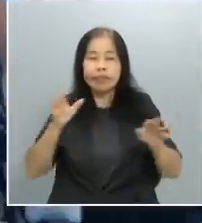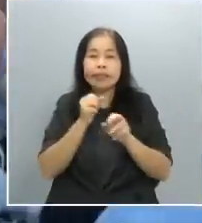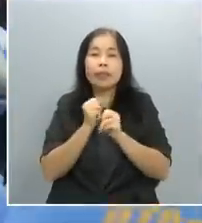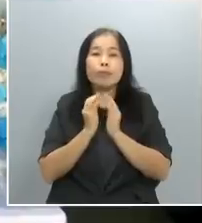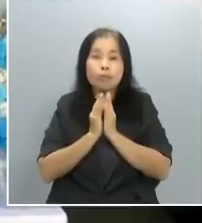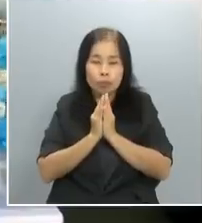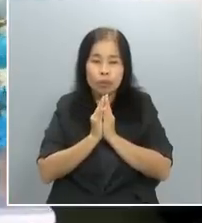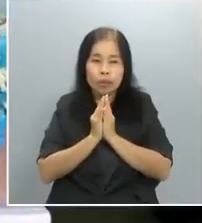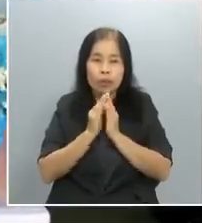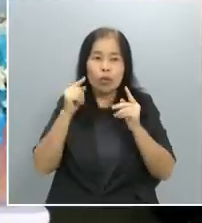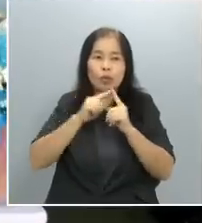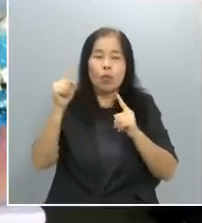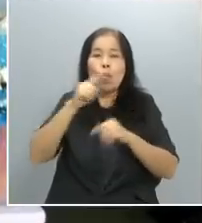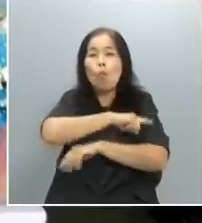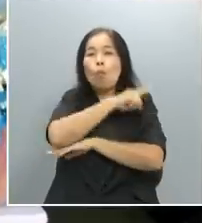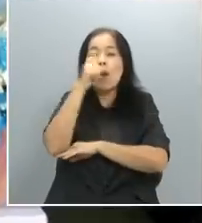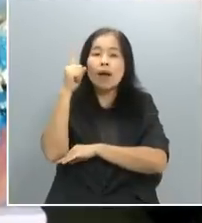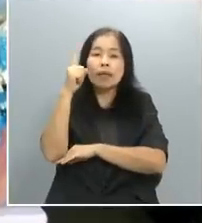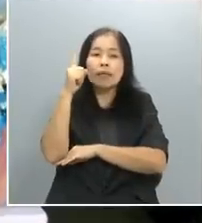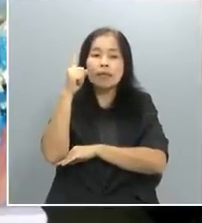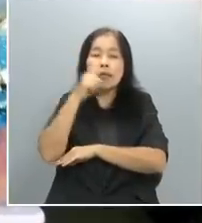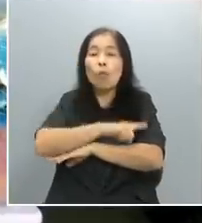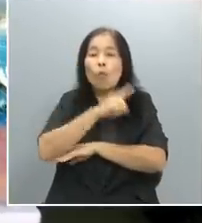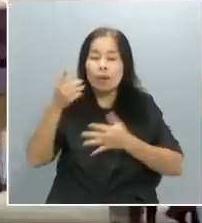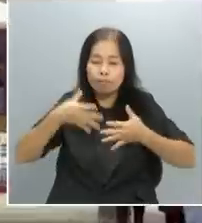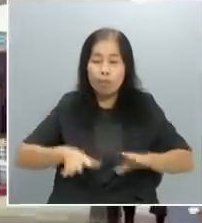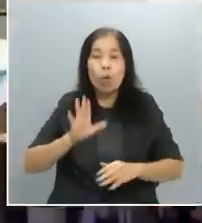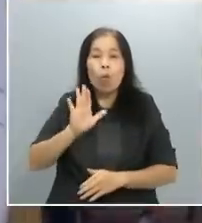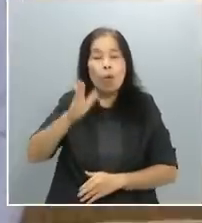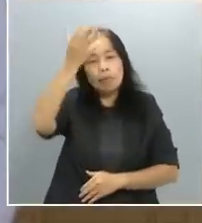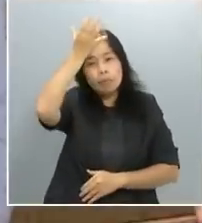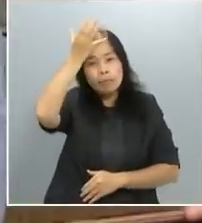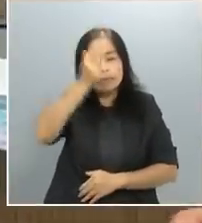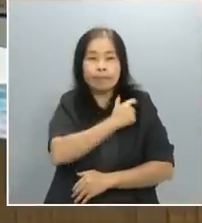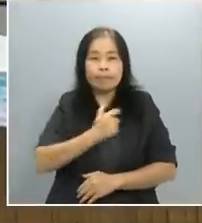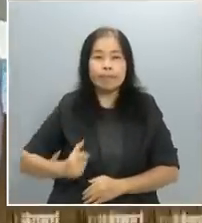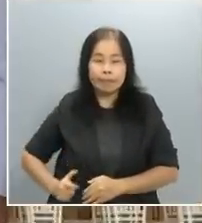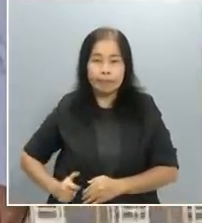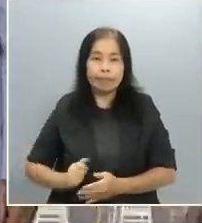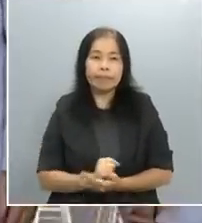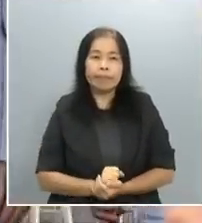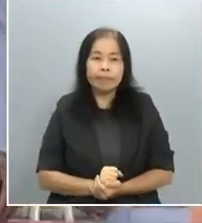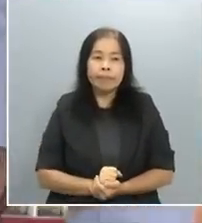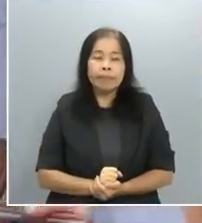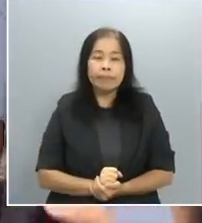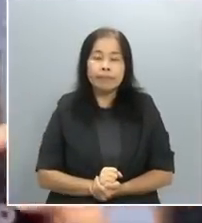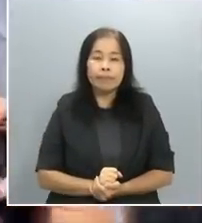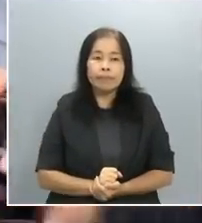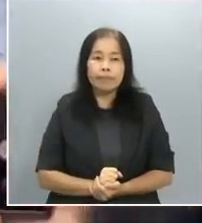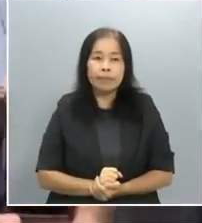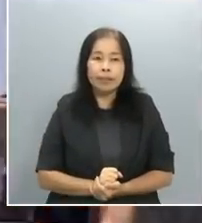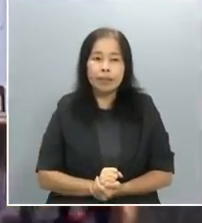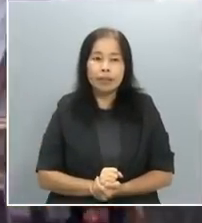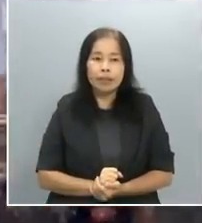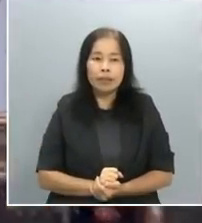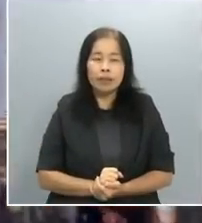ในโอกาสวันเฉลิมพระพลชนมพรรษาพระพันปีนะครับและอย่างที่บอกไปอังคาร22สิงห